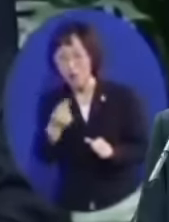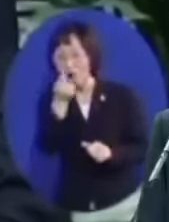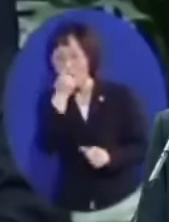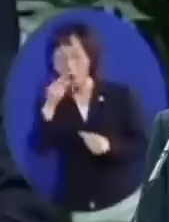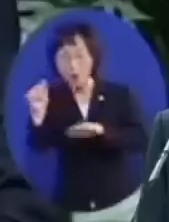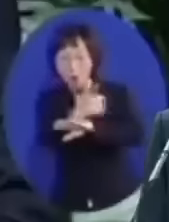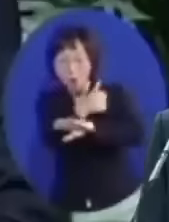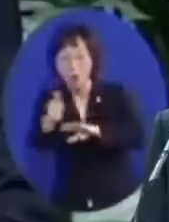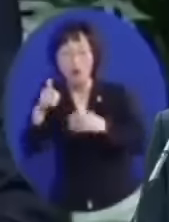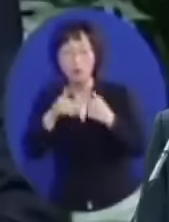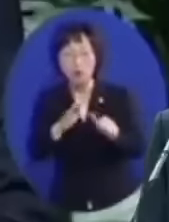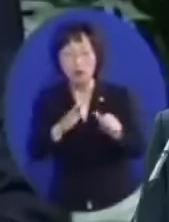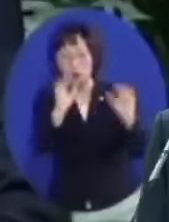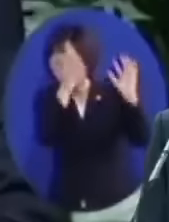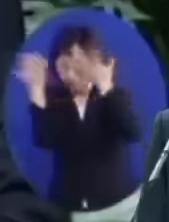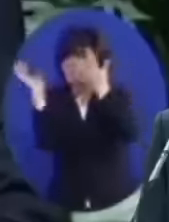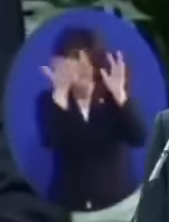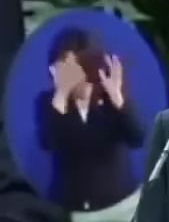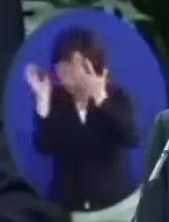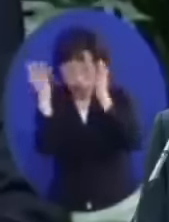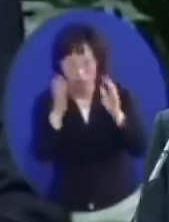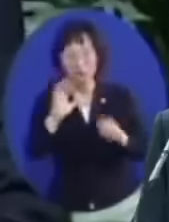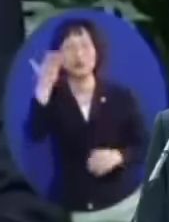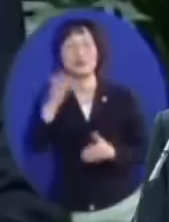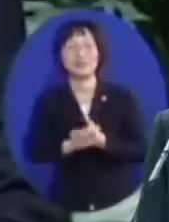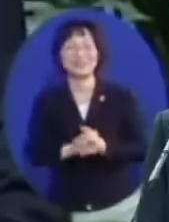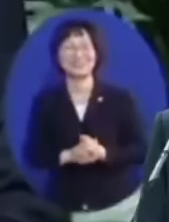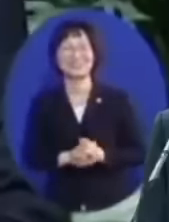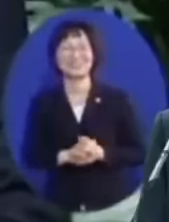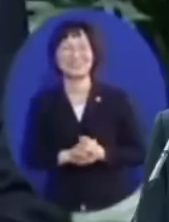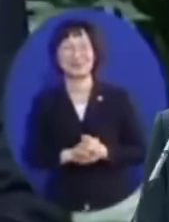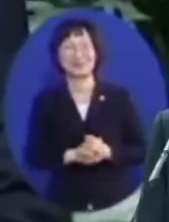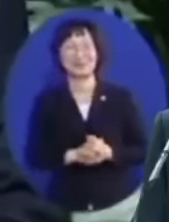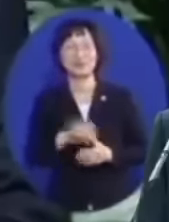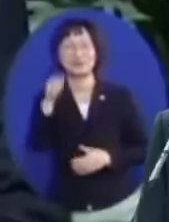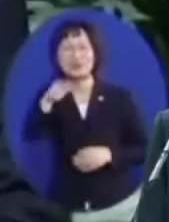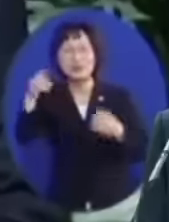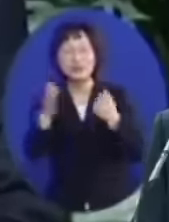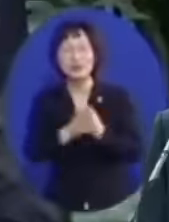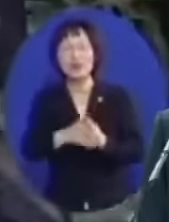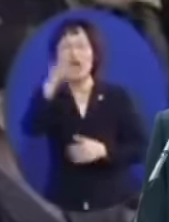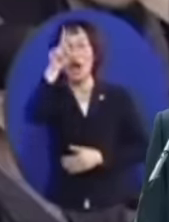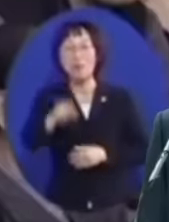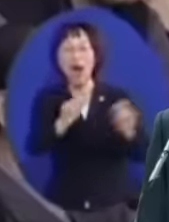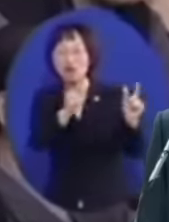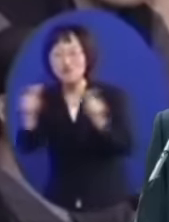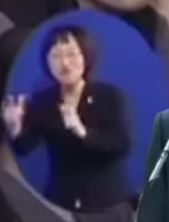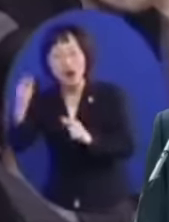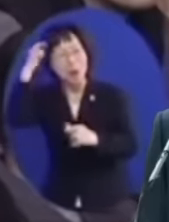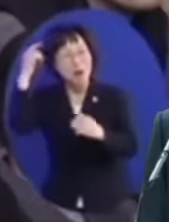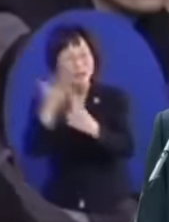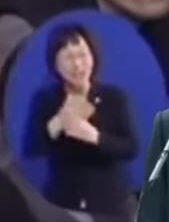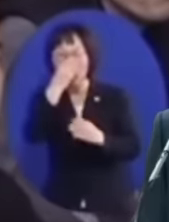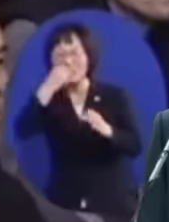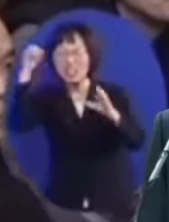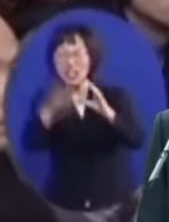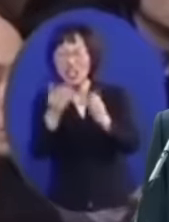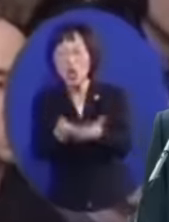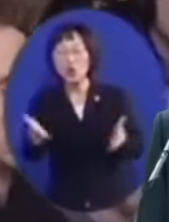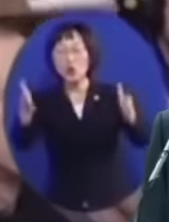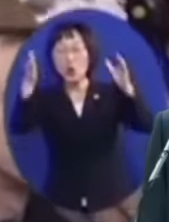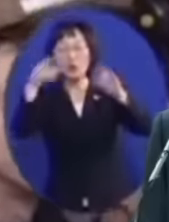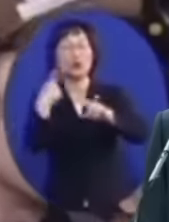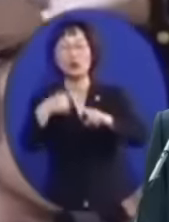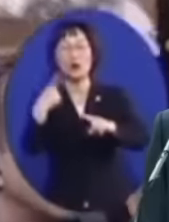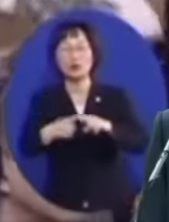뭐 애들이 정신이 없어 눈이 빙글빙글 돌아요. 그래서 만물박사 쓰레기통이라고 쓰레기통만 되고